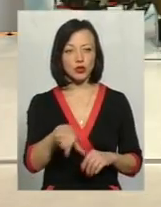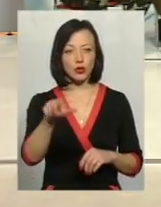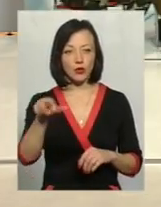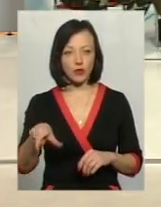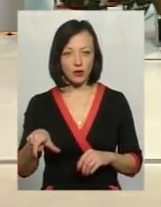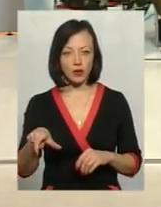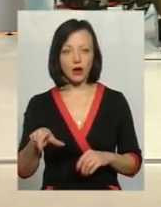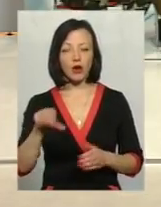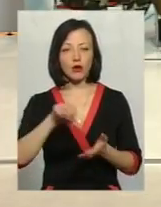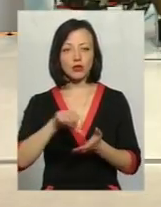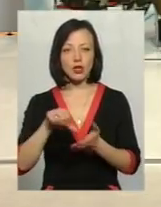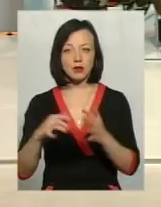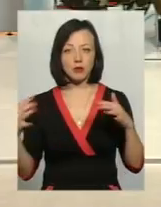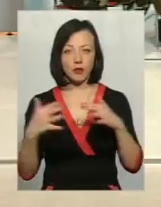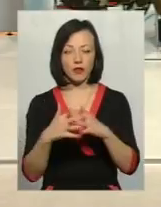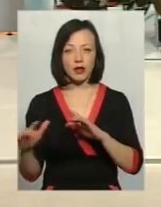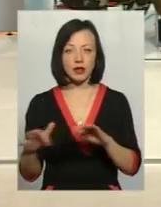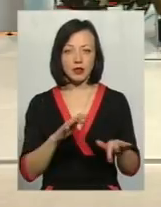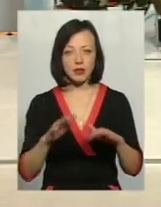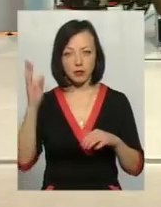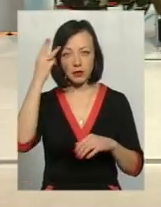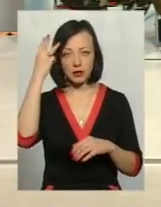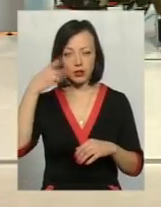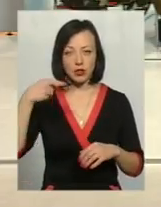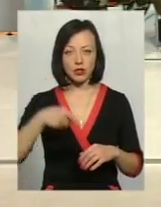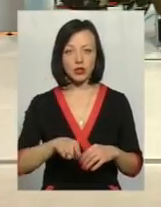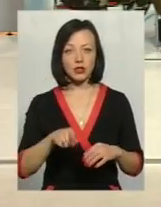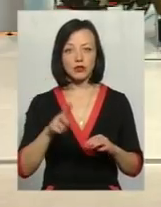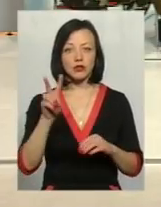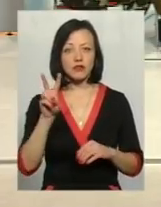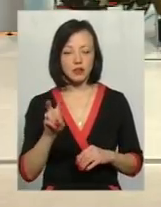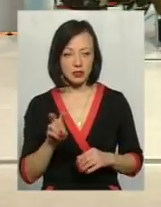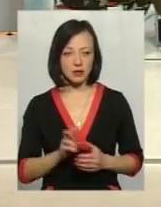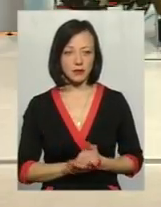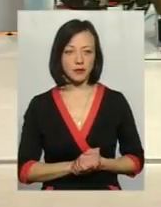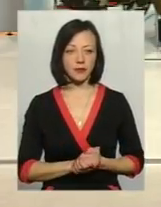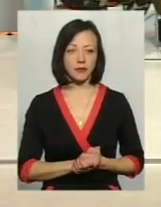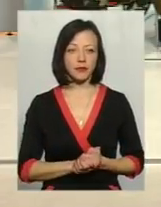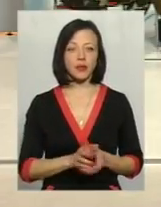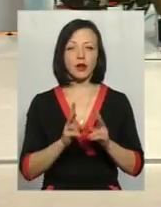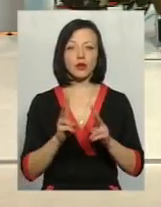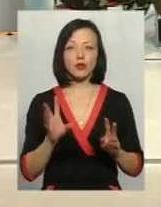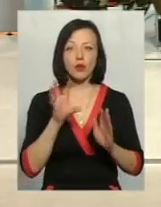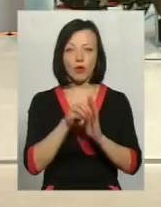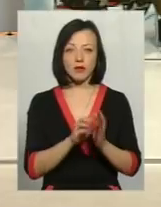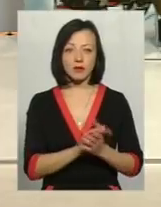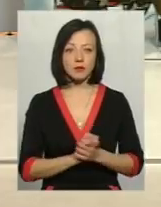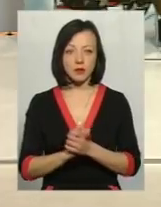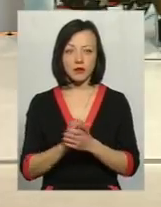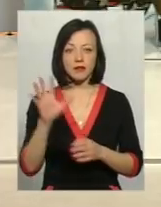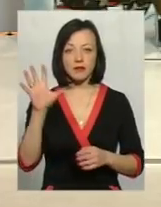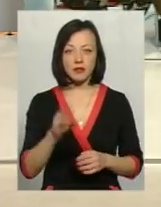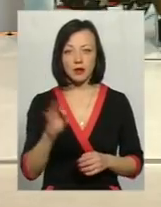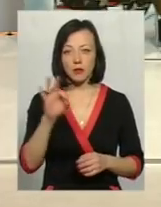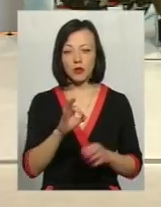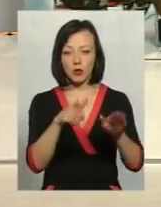А учасників бойових дій в Афганістані, в Хмельницькому, 1200. Тих, хто в спілці в нас є, ми про них все знаємо,